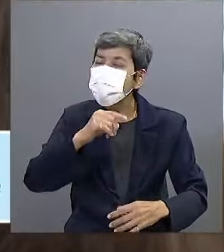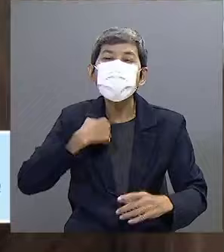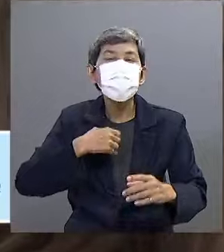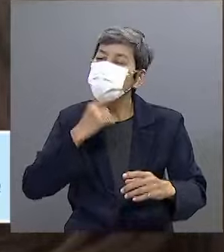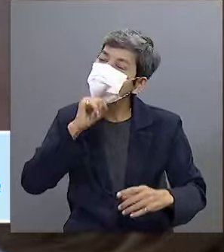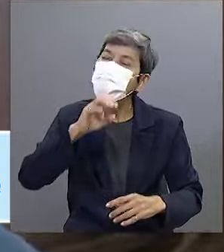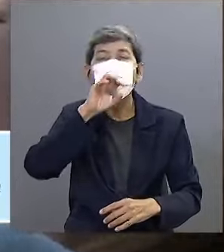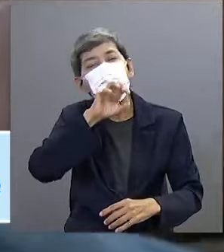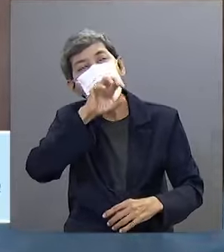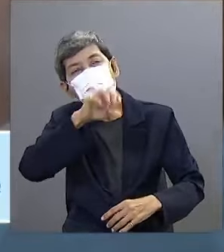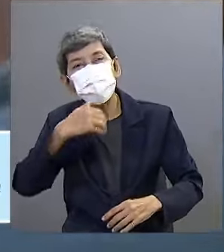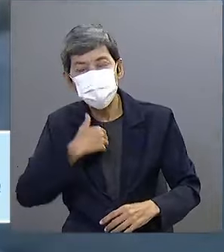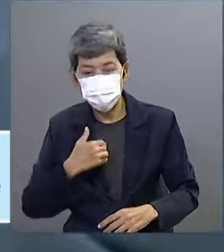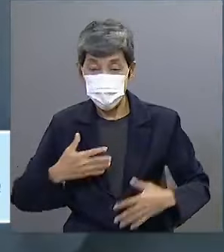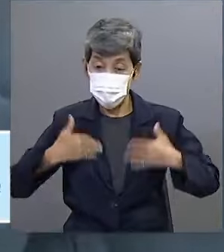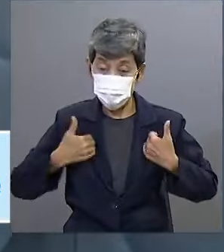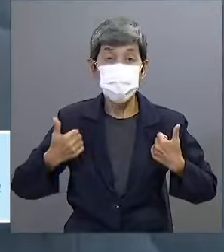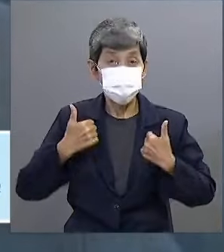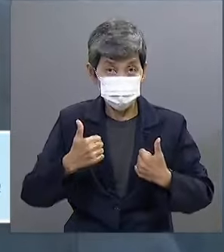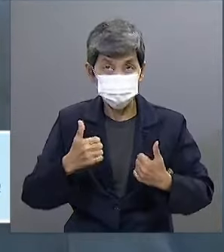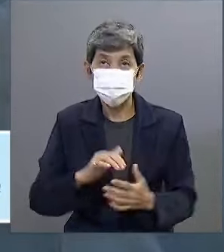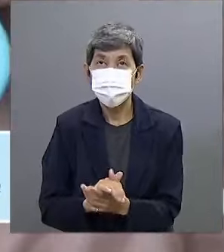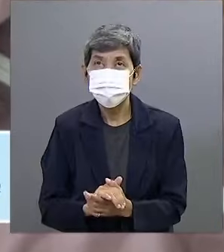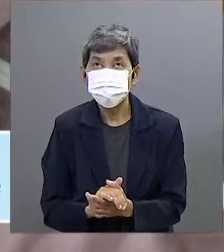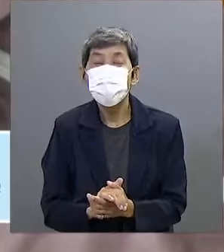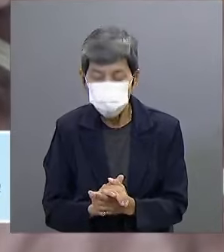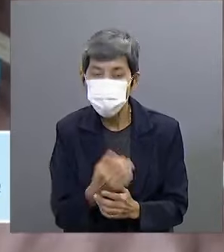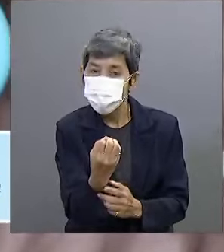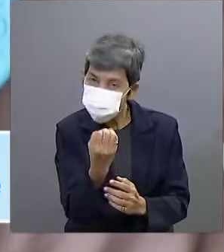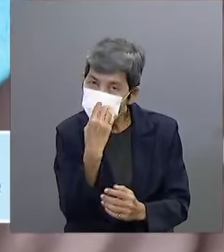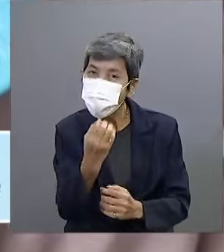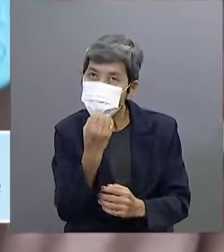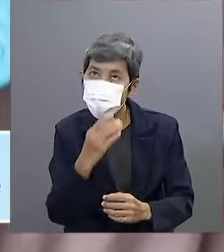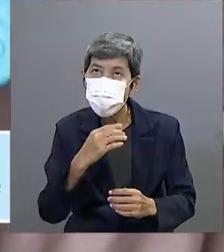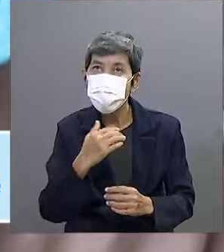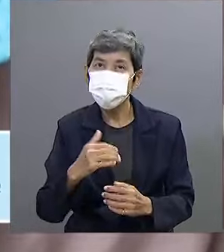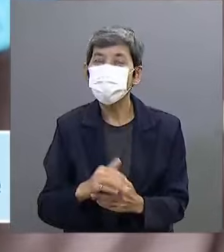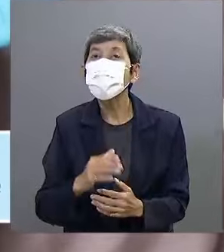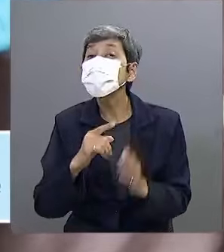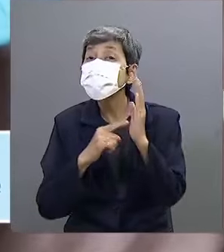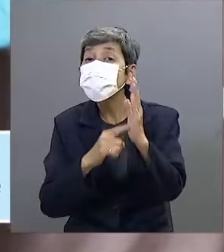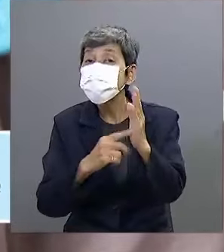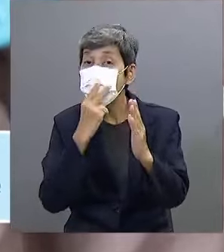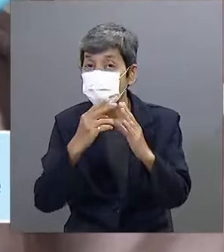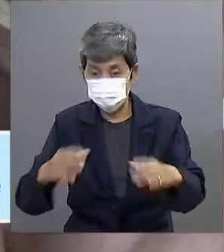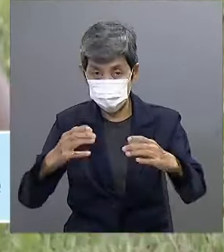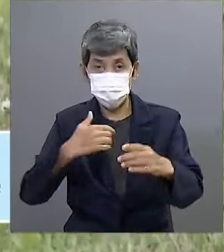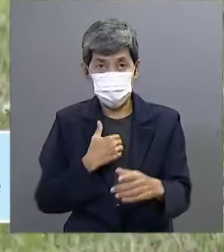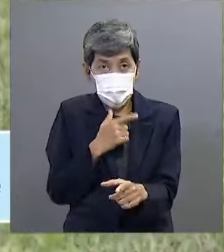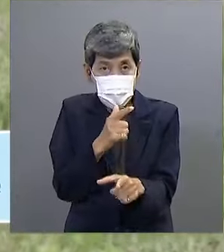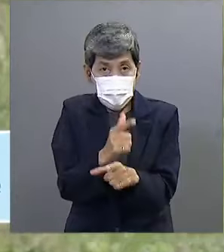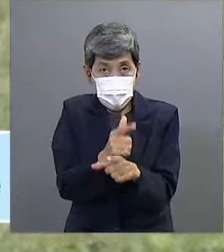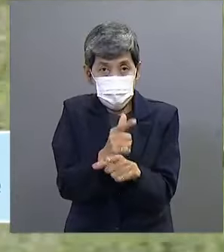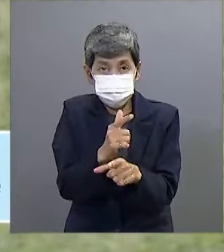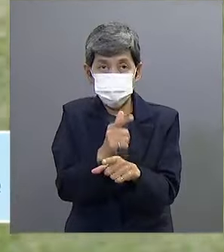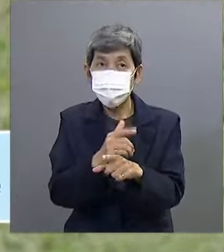นเลี้ยงแฮปปี้เด็กก็แฮปปี้ด้วย อ๋อเขาตอบสนองปฏิกิริยา ใช่ค่ะอย่างแรกคือเขาตอบสนองต่อผู้เลี้ยงเขาโดยที่เร